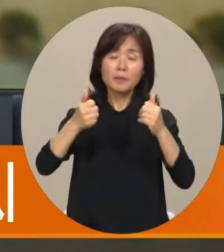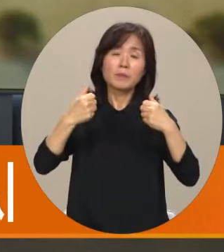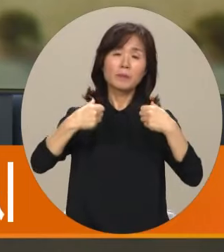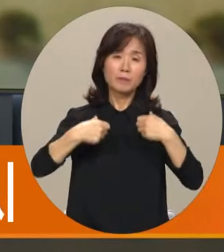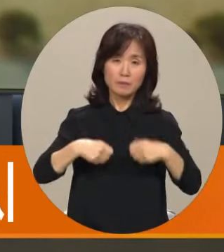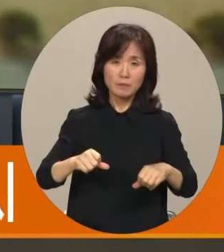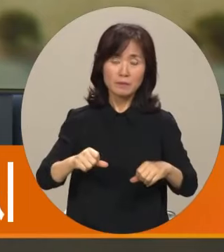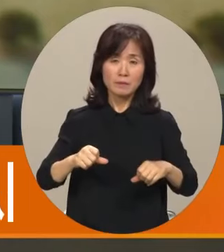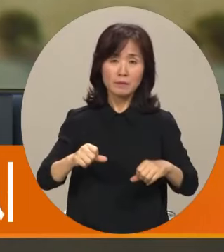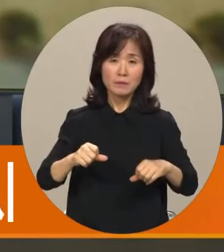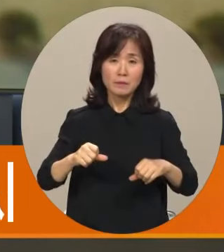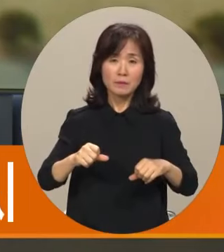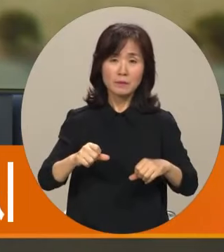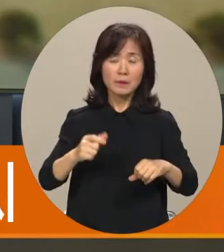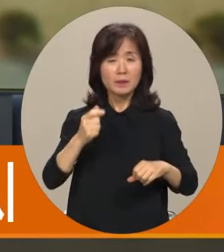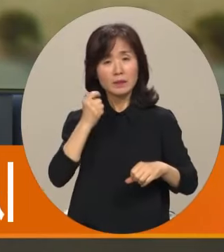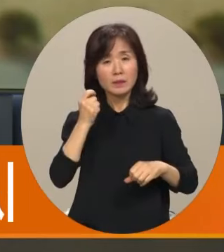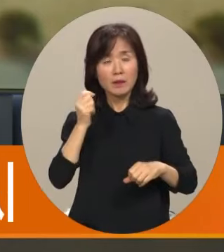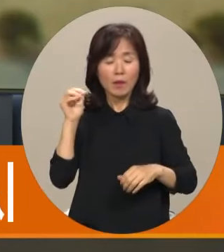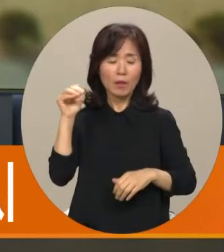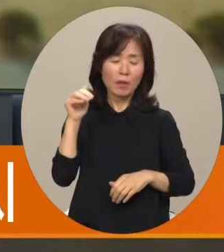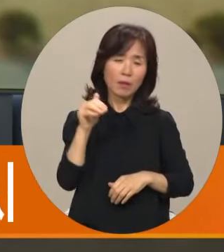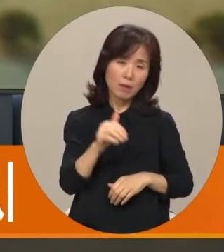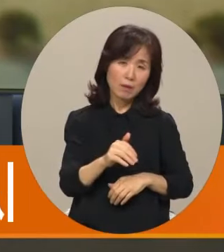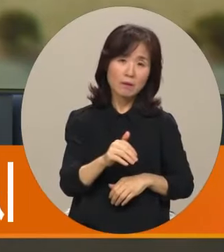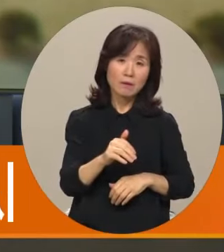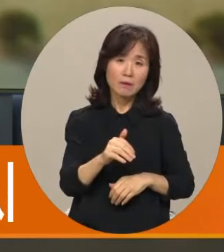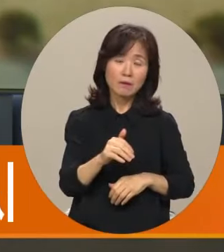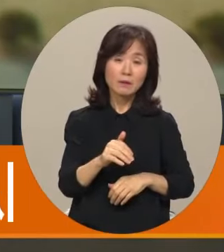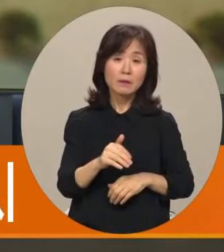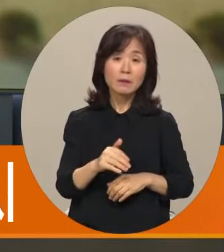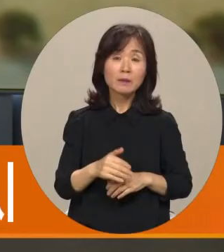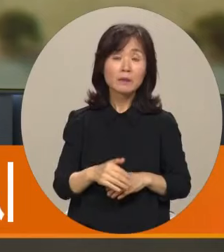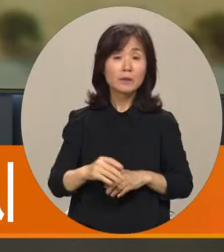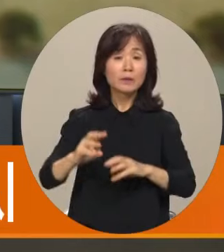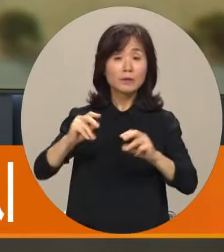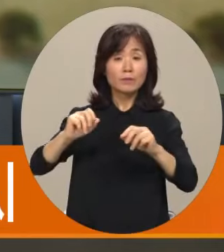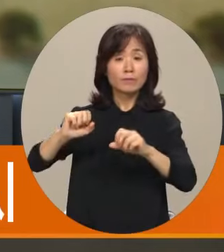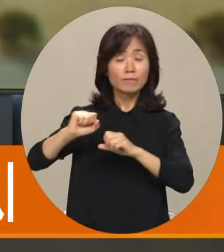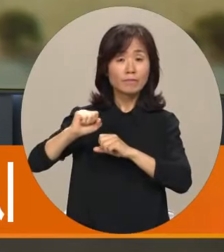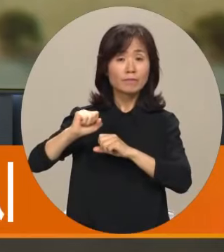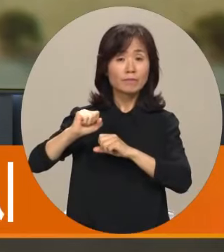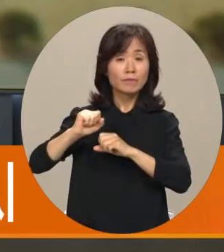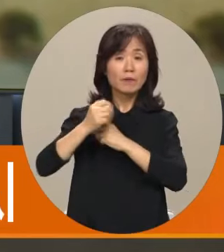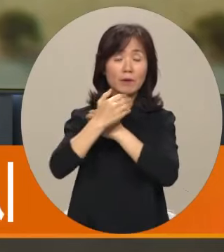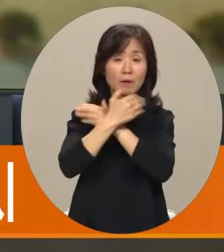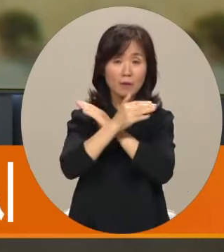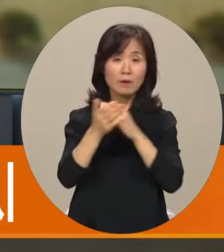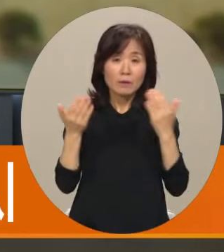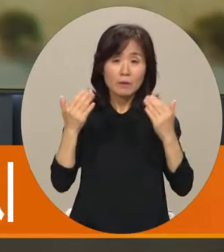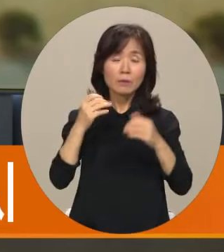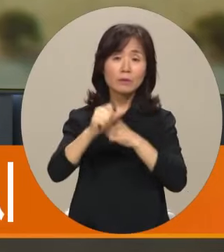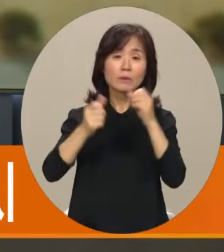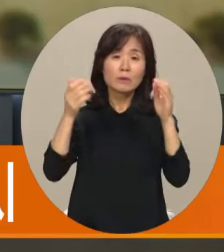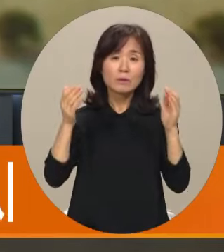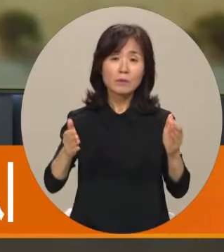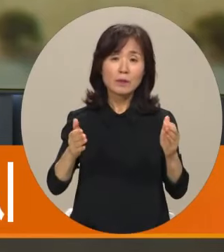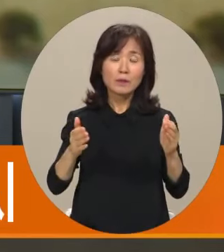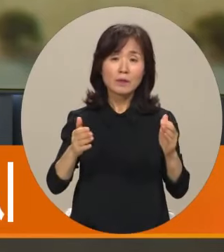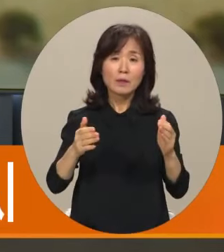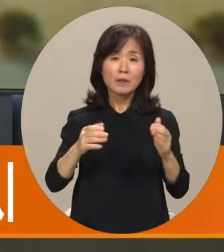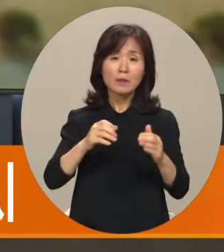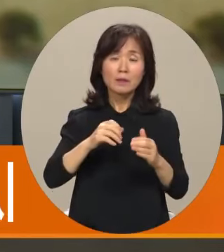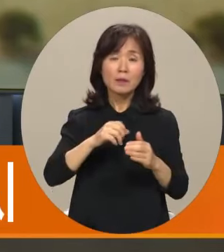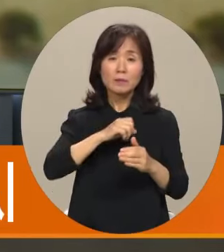포기하는 등 그 인기가 예전 같지 않습니다 특히 육군사관 학교의 경우 지난 5년 동안 최종